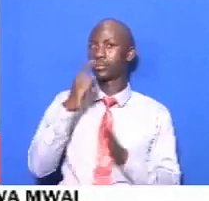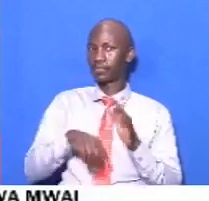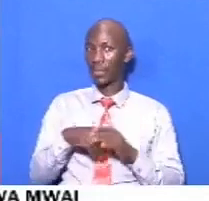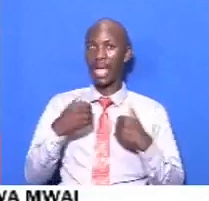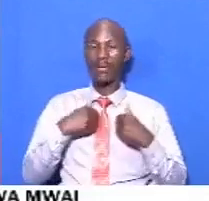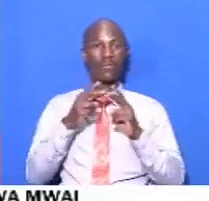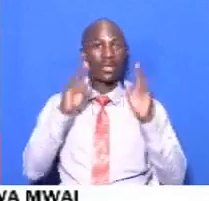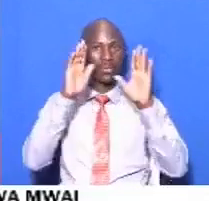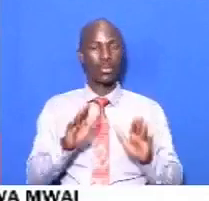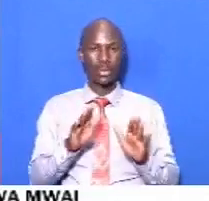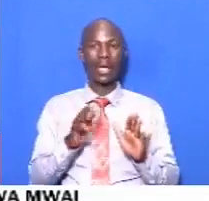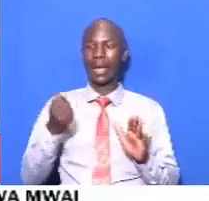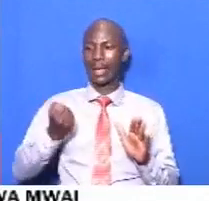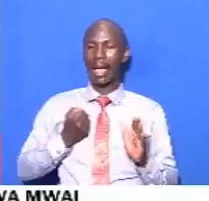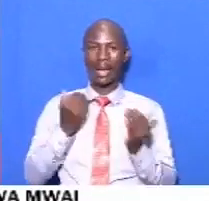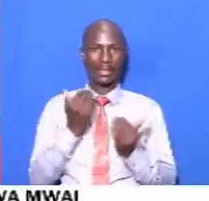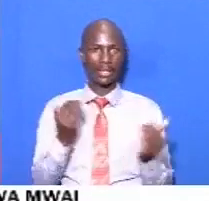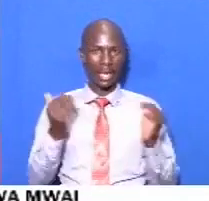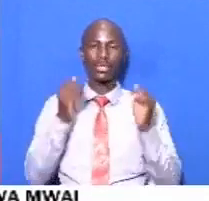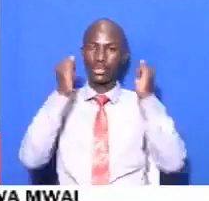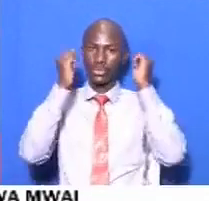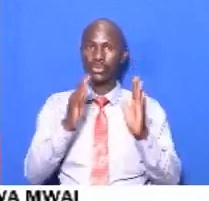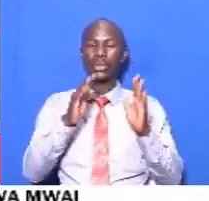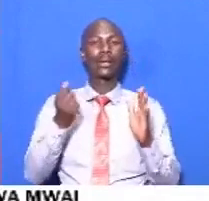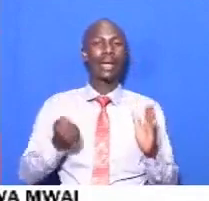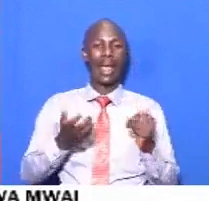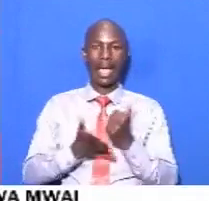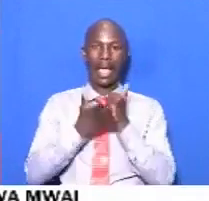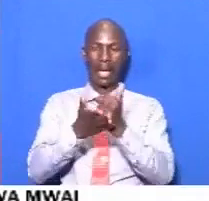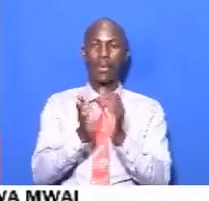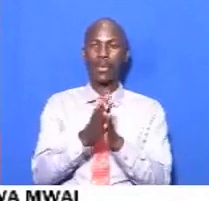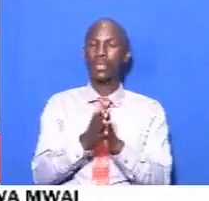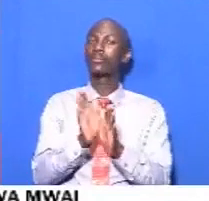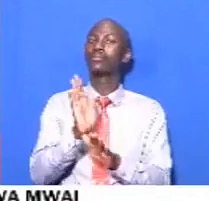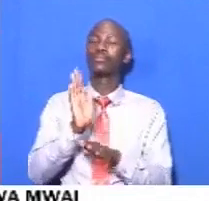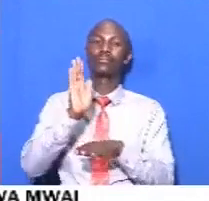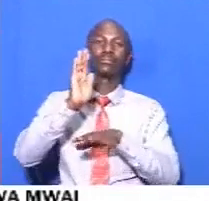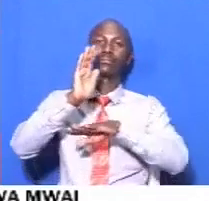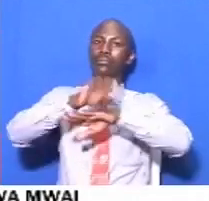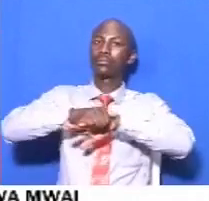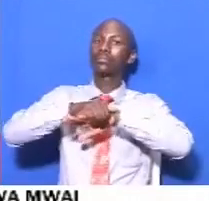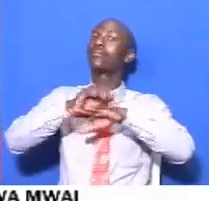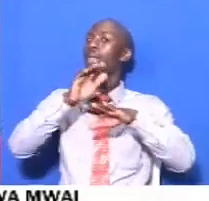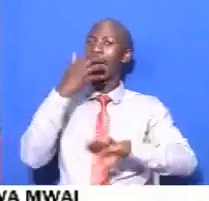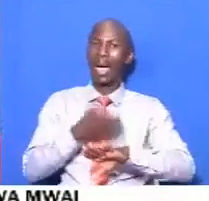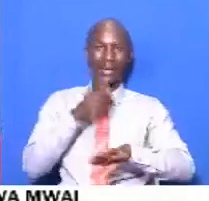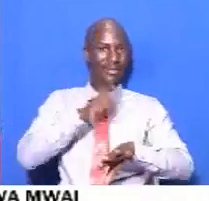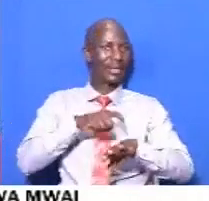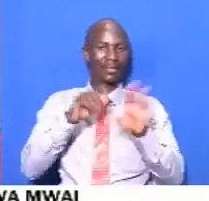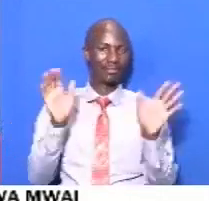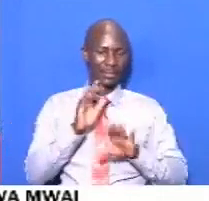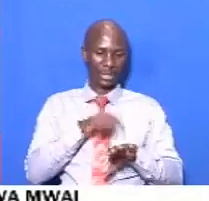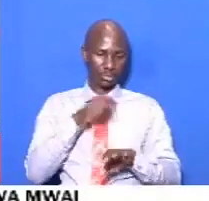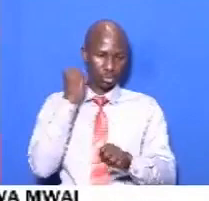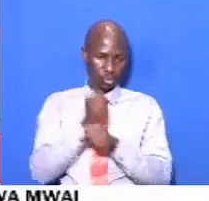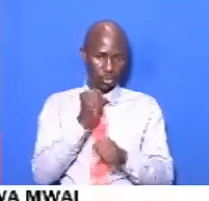aiwetaka na vena vata wa kana kakele tu. Muna Amanyiwa ma eetu kutethe wana Tutaulo Twa Mwai, na kana kwethi wanaivinda ite yomo ilame ya kweka